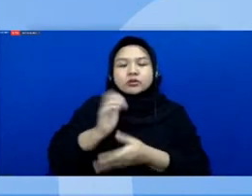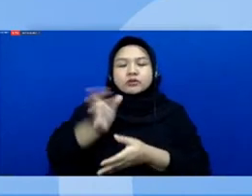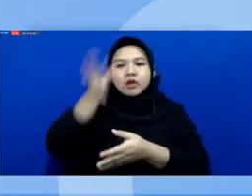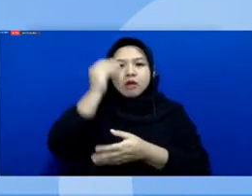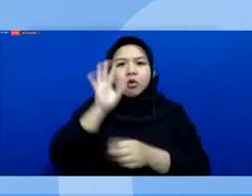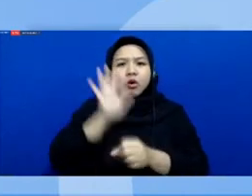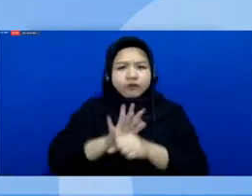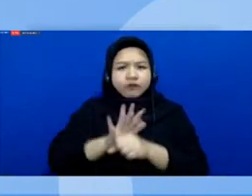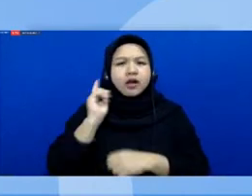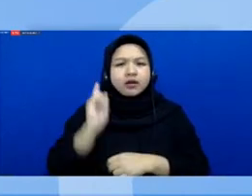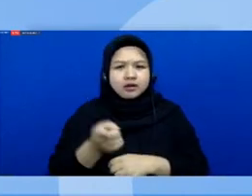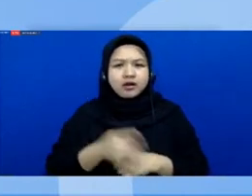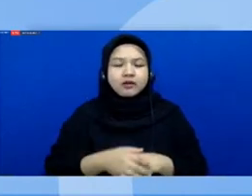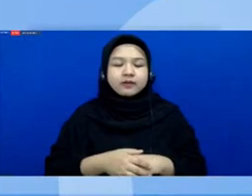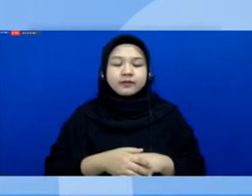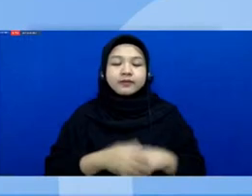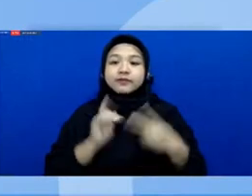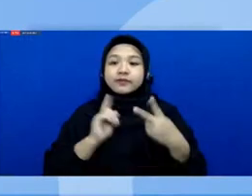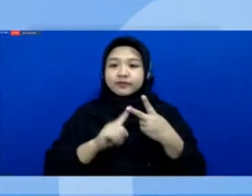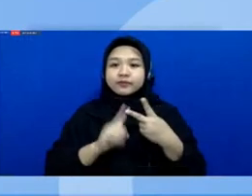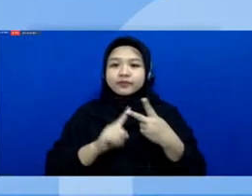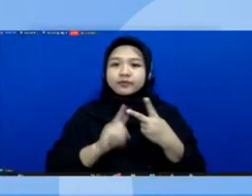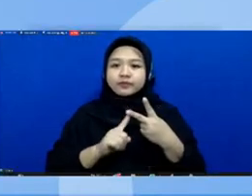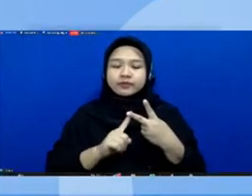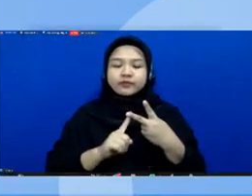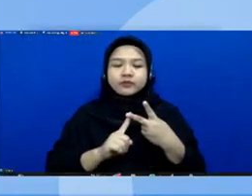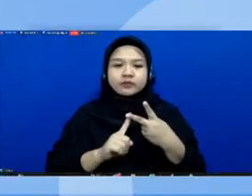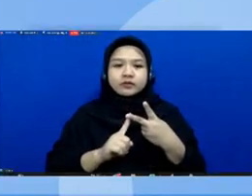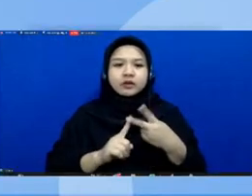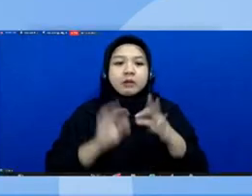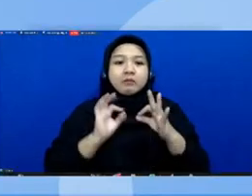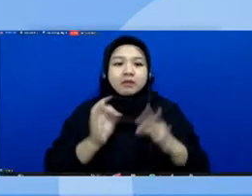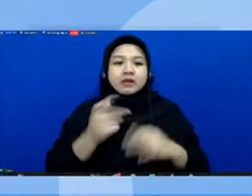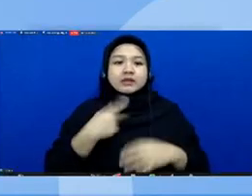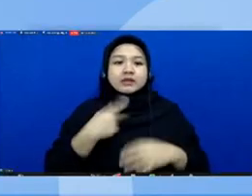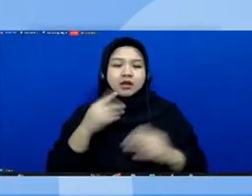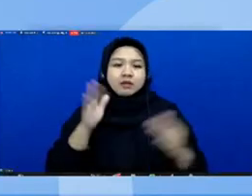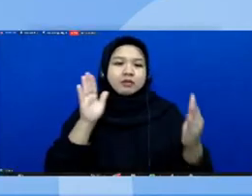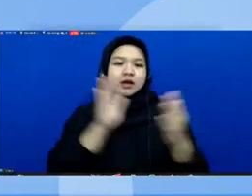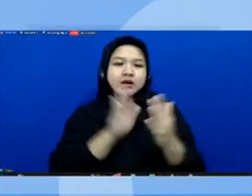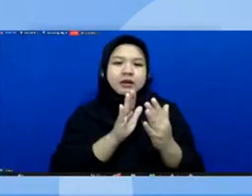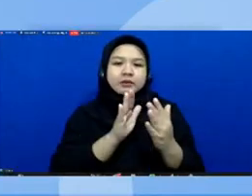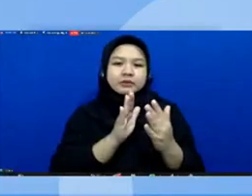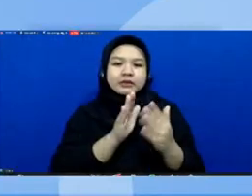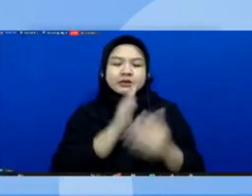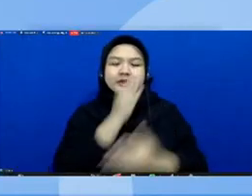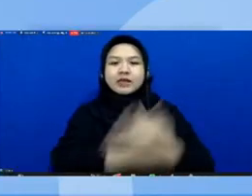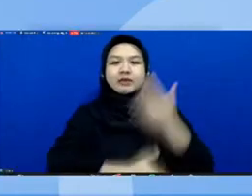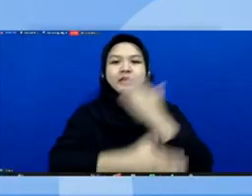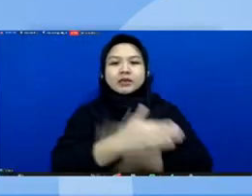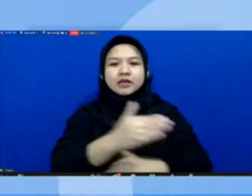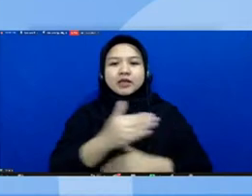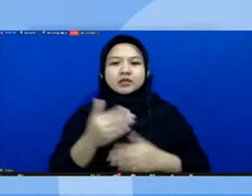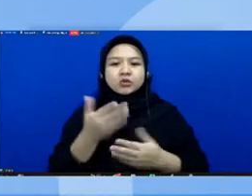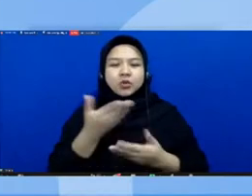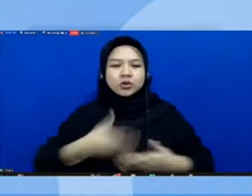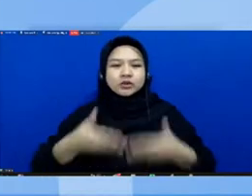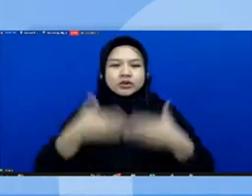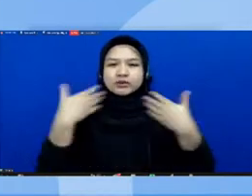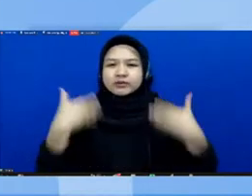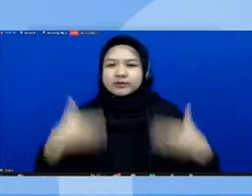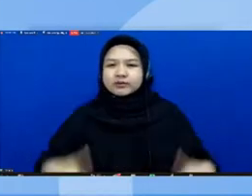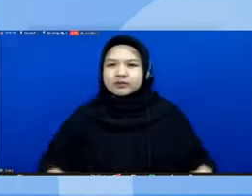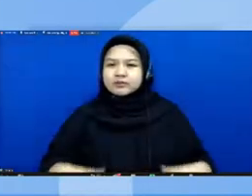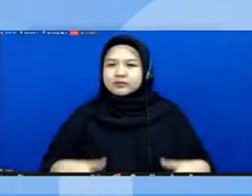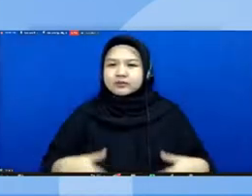ada. Nah, tantangan yang kedua itu pada saat kita menghadapi disabilitas dengan kondisi tertentu. Jadi